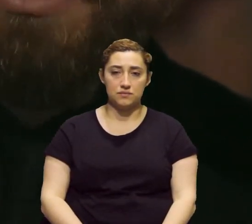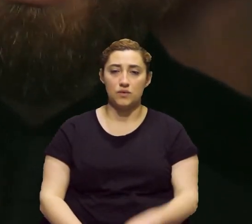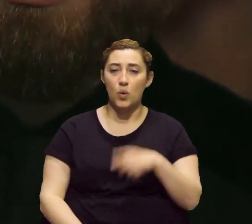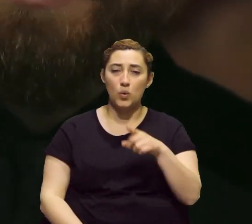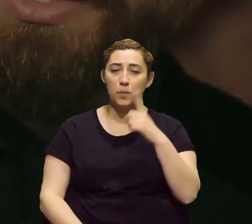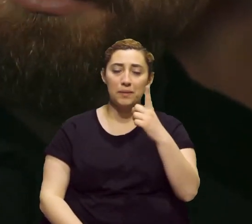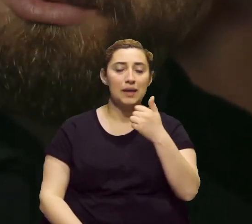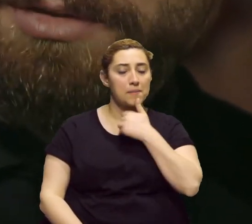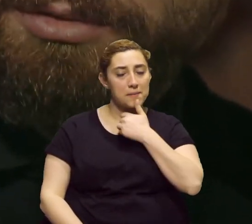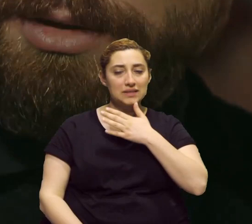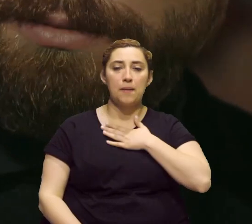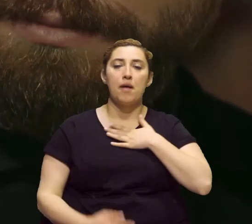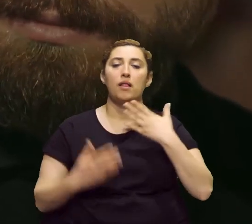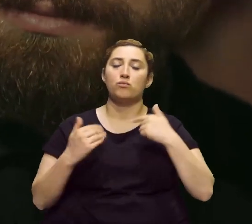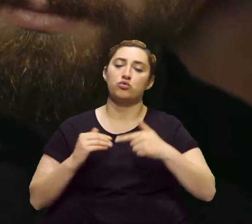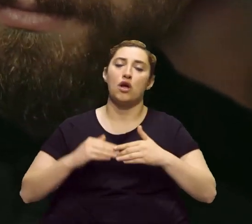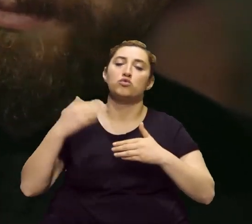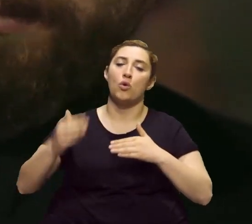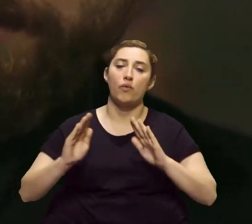Onun bir babası da benim bundan sonra.